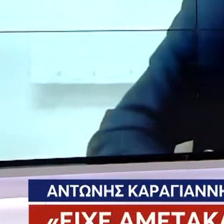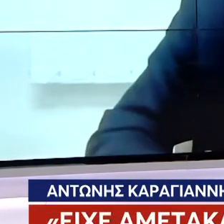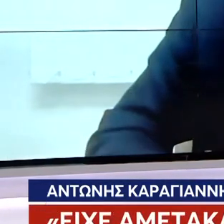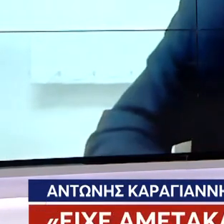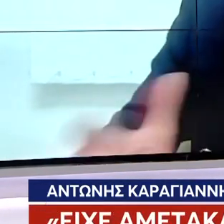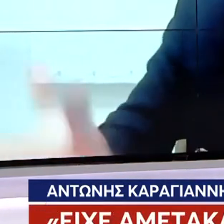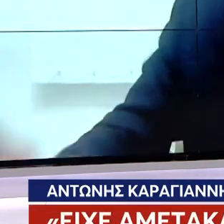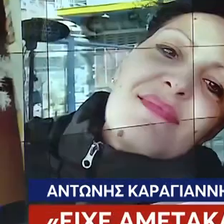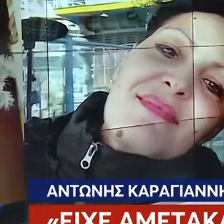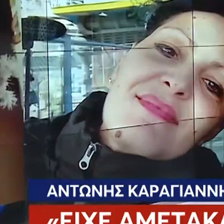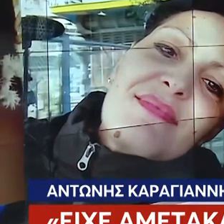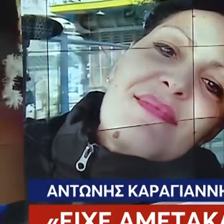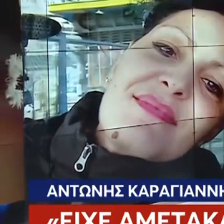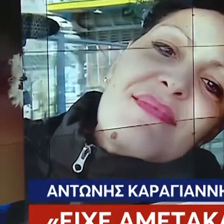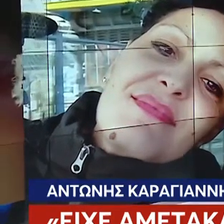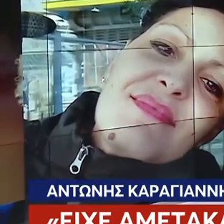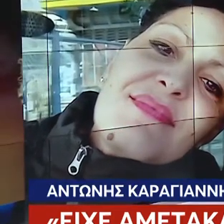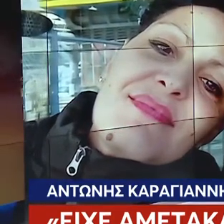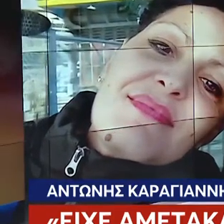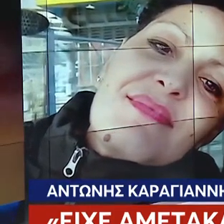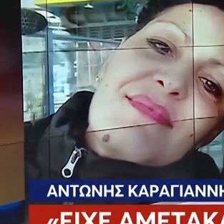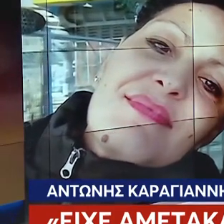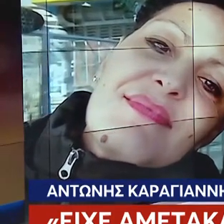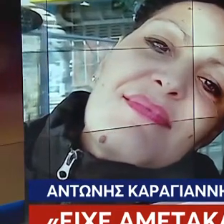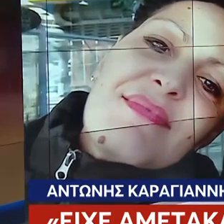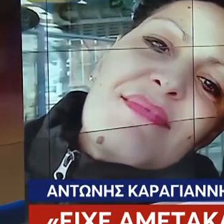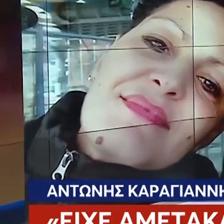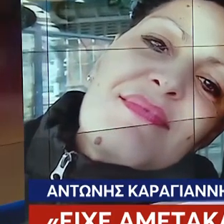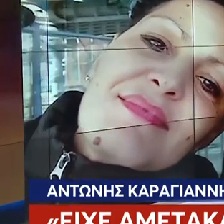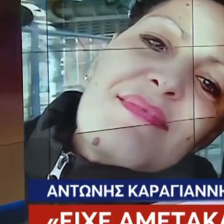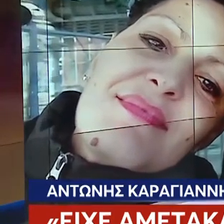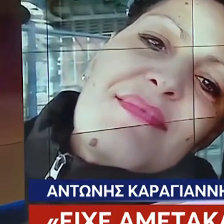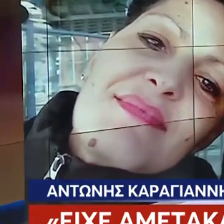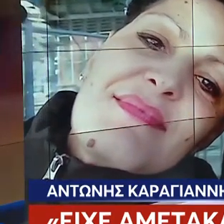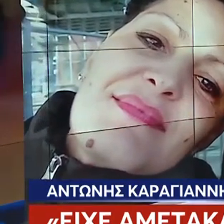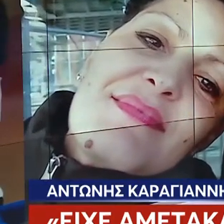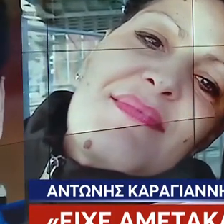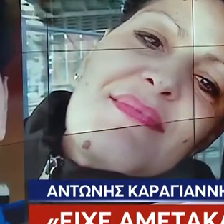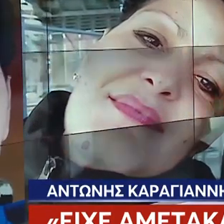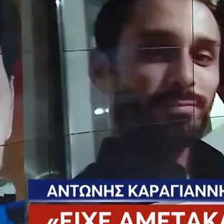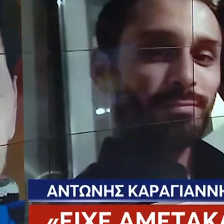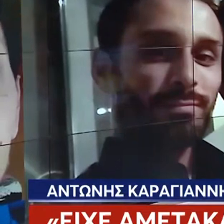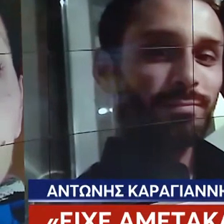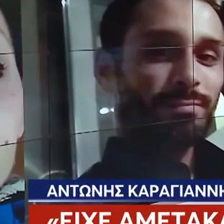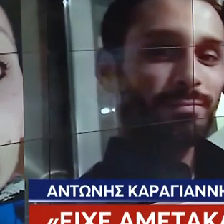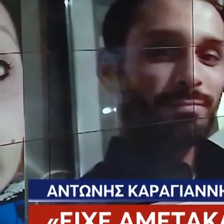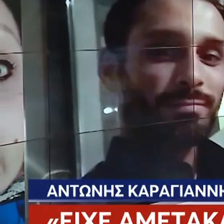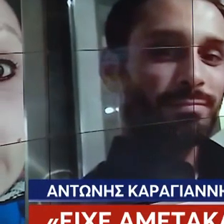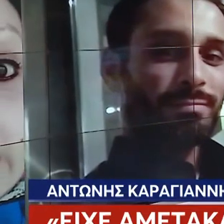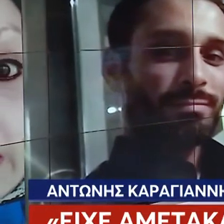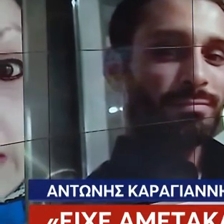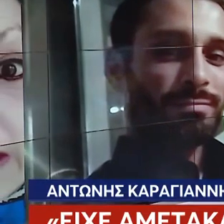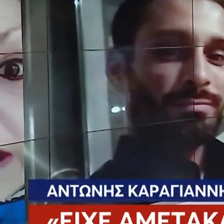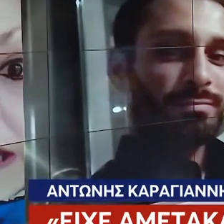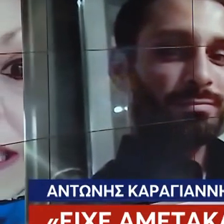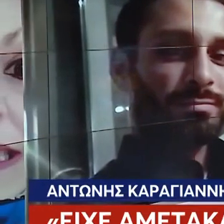γίνει ανάκληση αυτών των αναστολών και έστω και σήμερα να βγει φυλακιστήριο για όλες αυτές. Απλώς είναι πια αργά, είναι πια